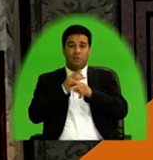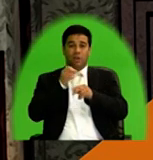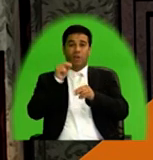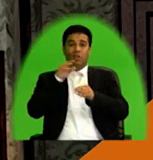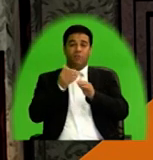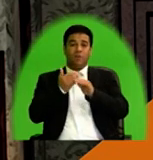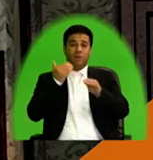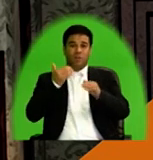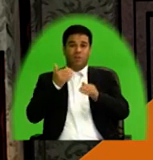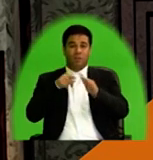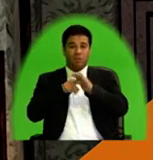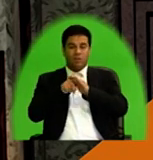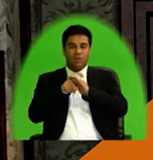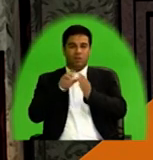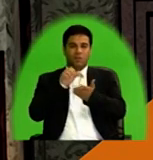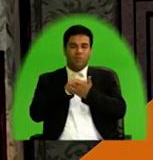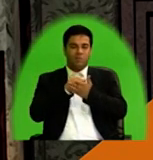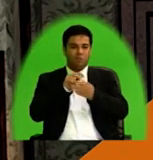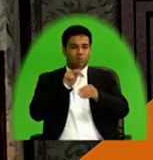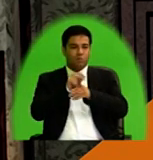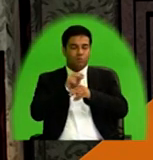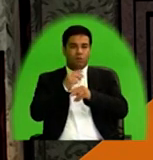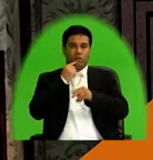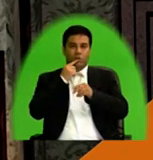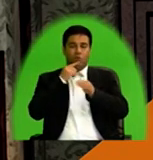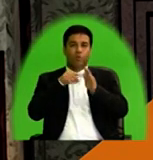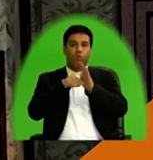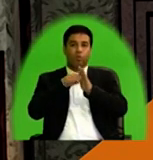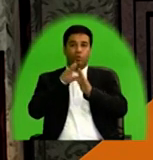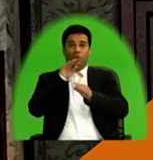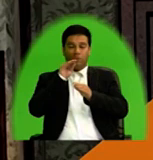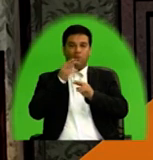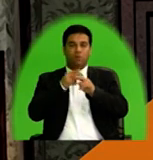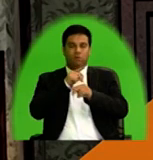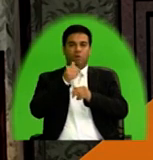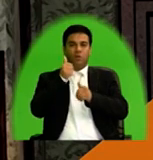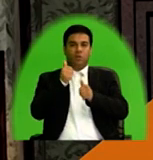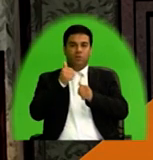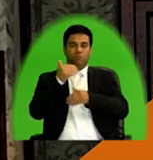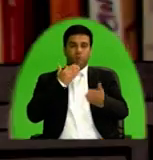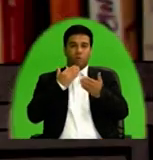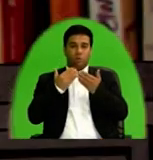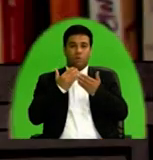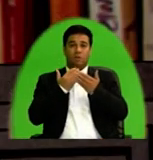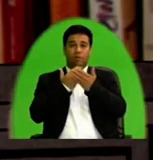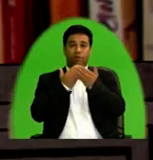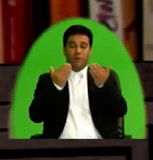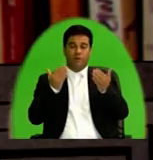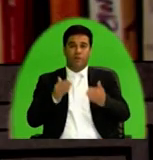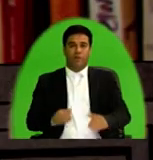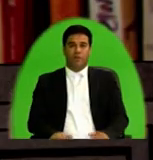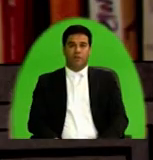раньше начать заниматься с детьми по исправлению речи, тем больше будет результат. От